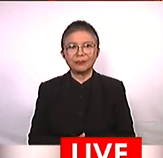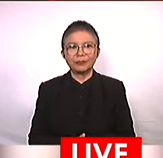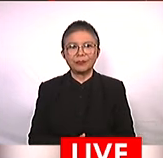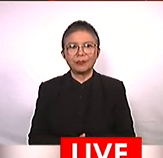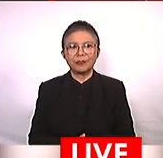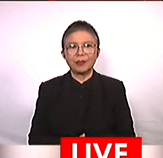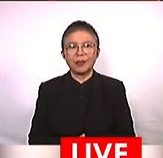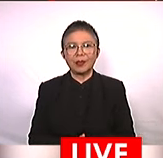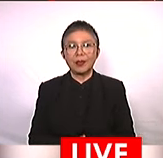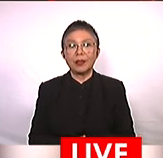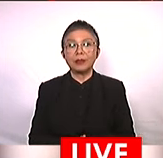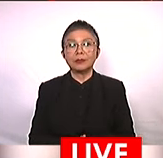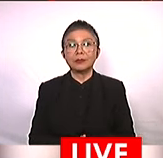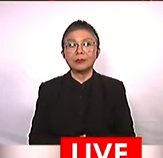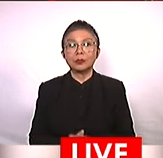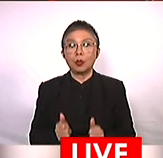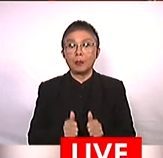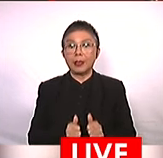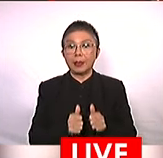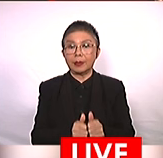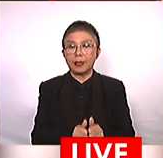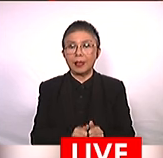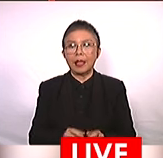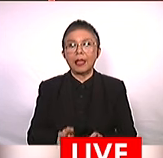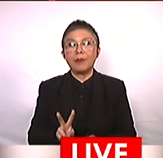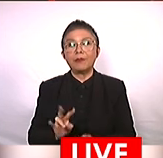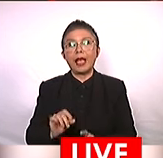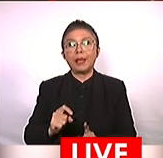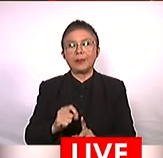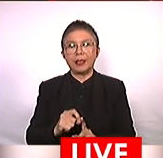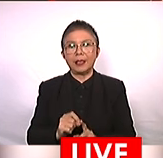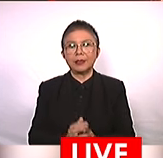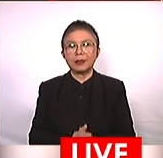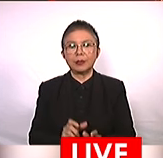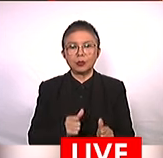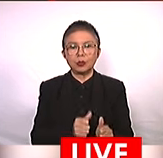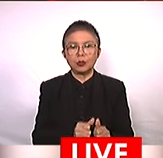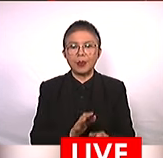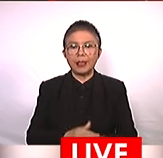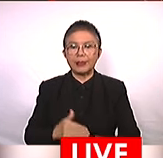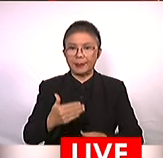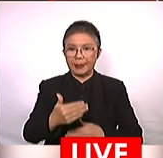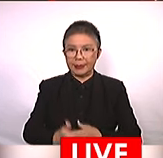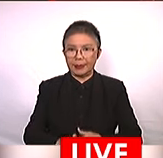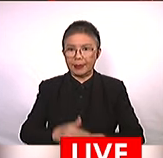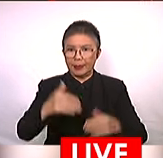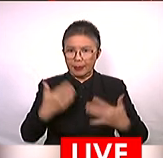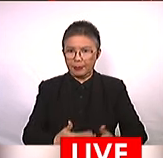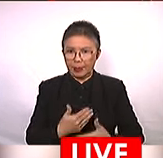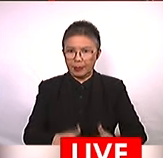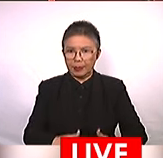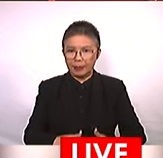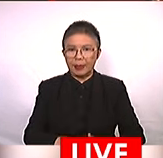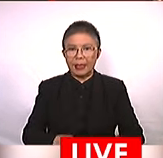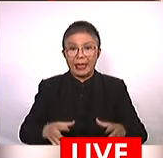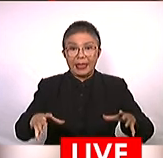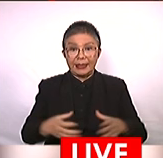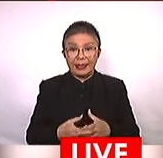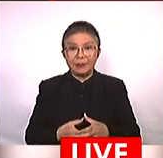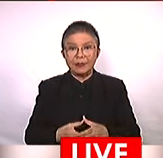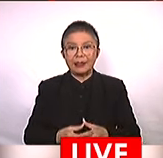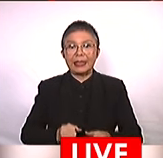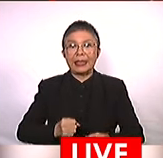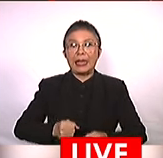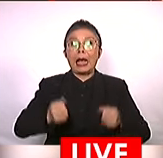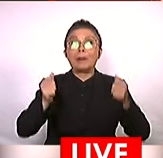debuk pengendingu VIP hanya diperbolehkan Mengantar ke area depan tim kampanye Pasangan